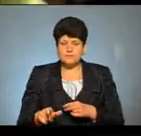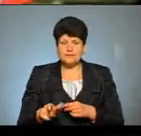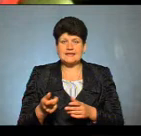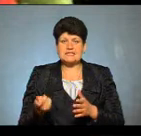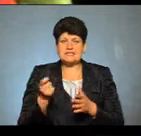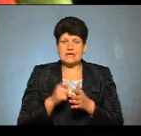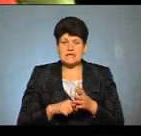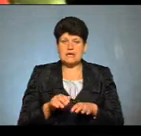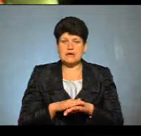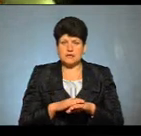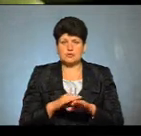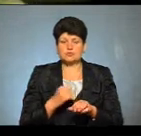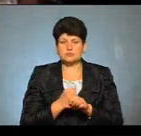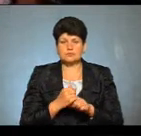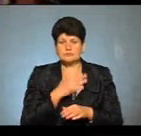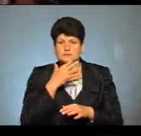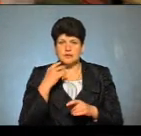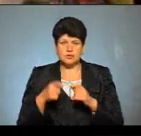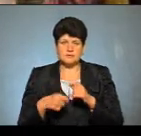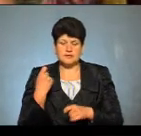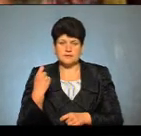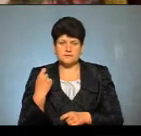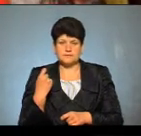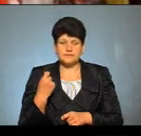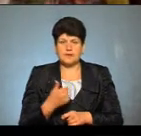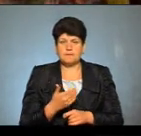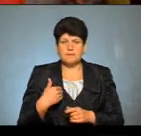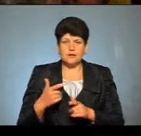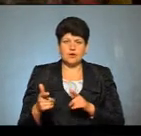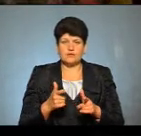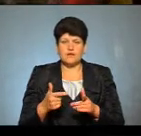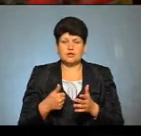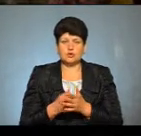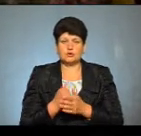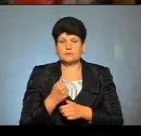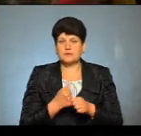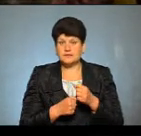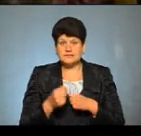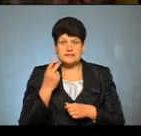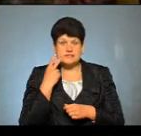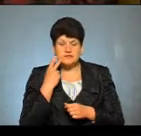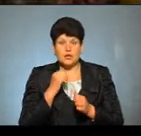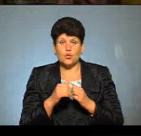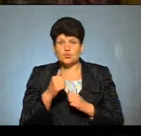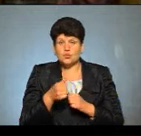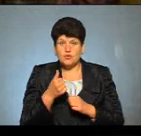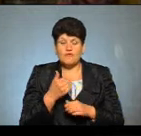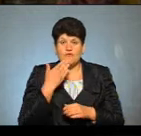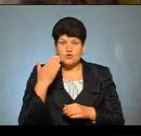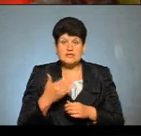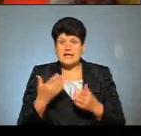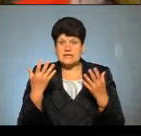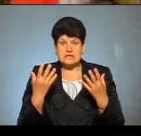закриття ринку завдало немалих збитків. Ми рихтувалися до Великодня, як завжди, кожний рік. І в останні